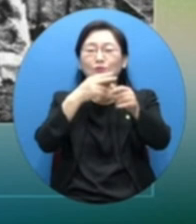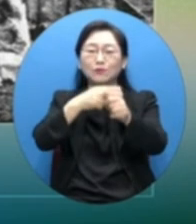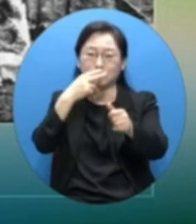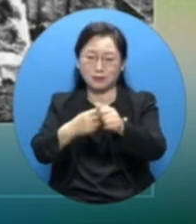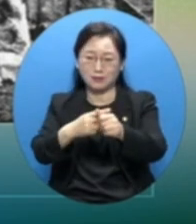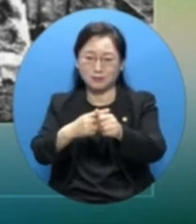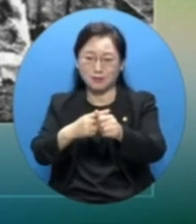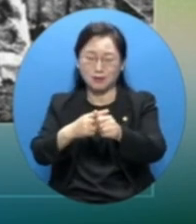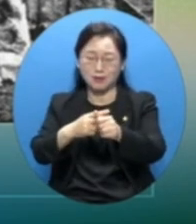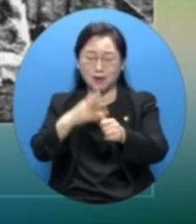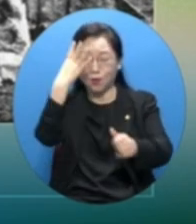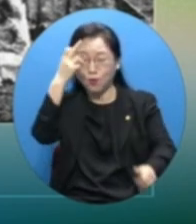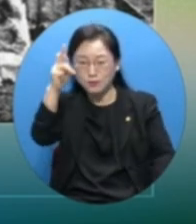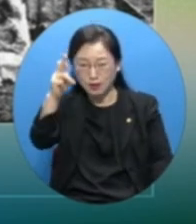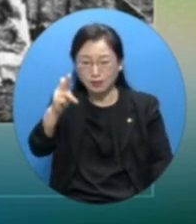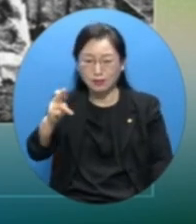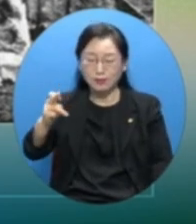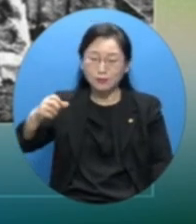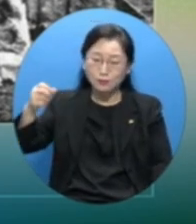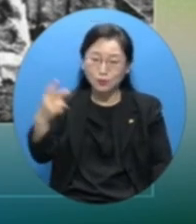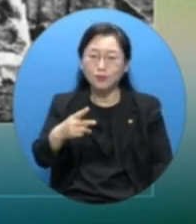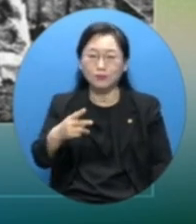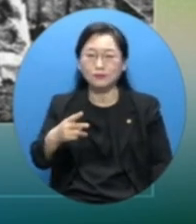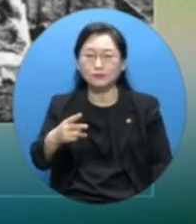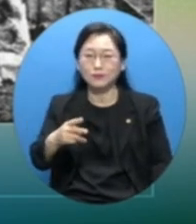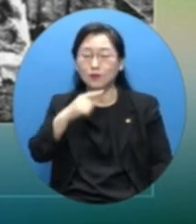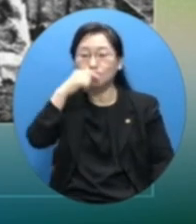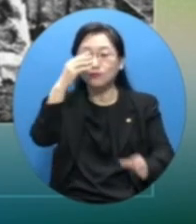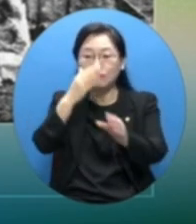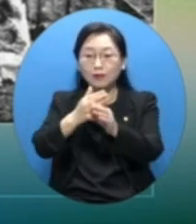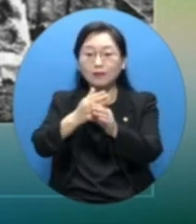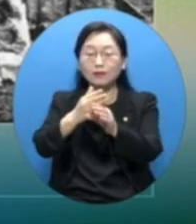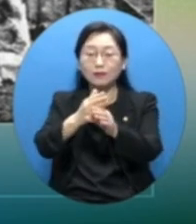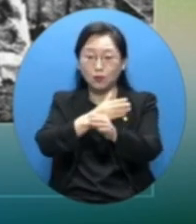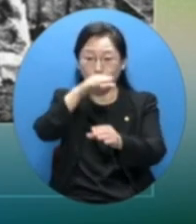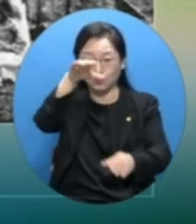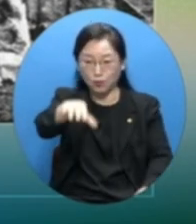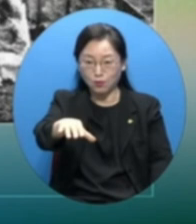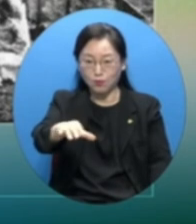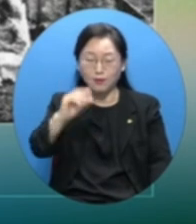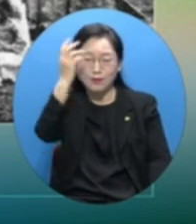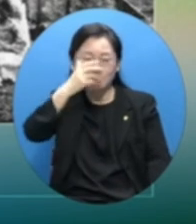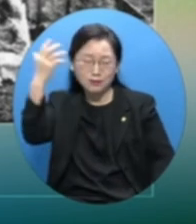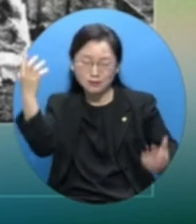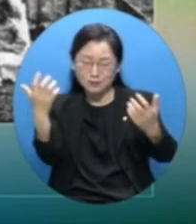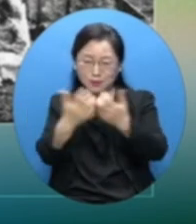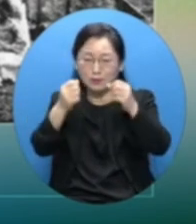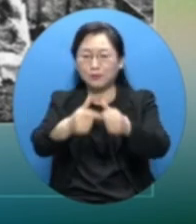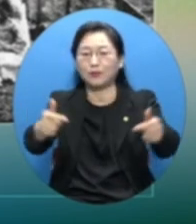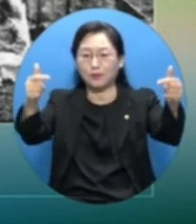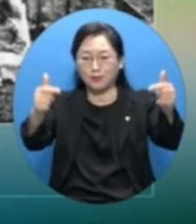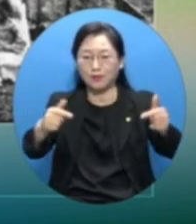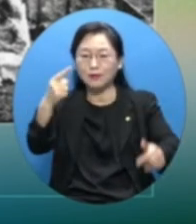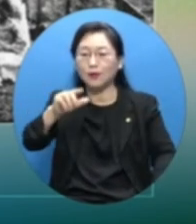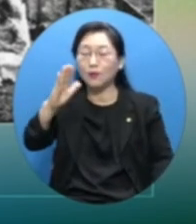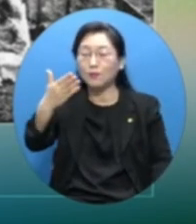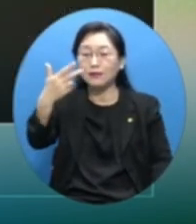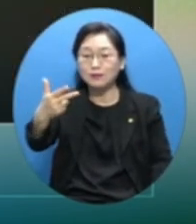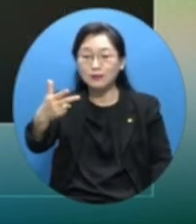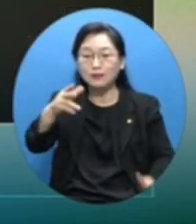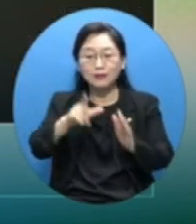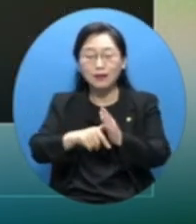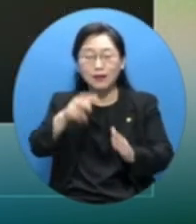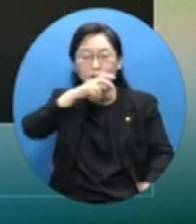역사로 온 원산과 온 북한의 성령 역사가 확장되었고, 1907년